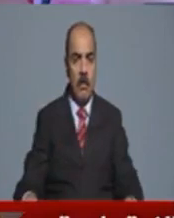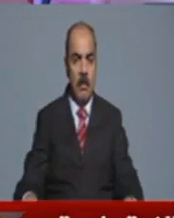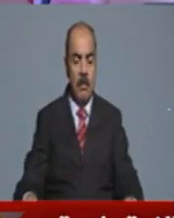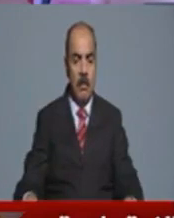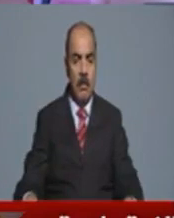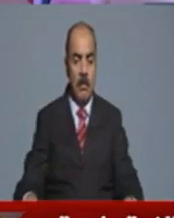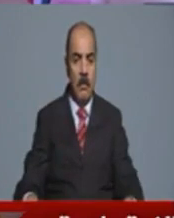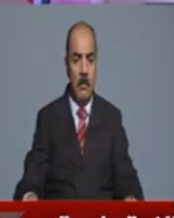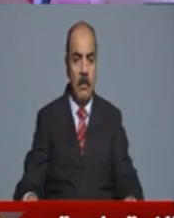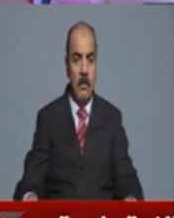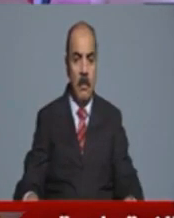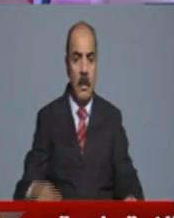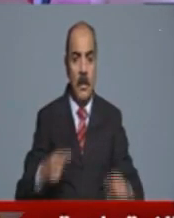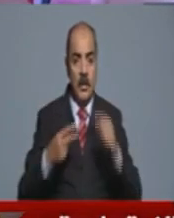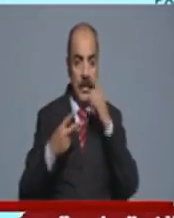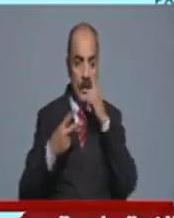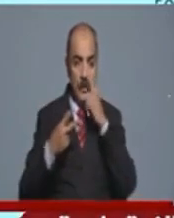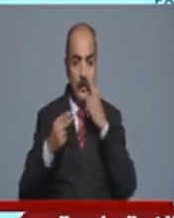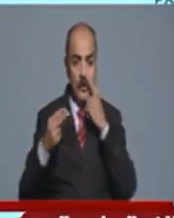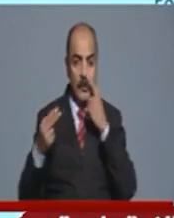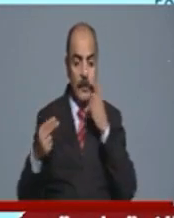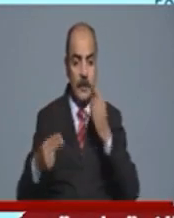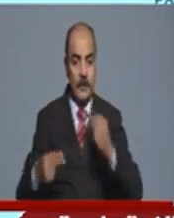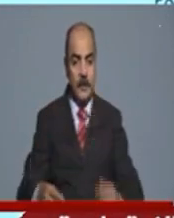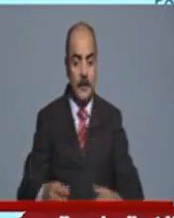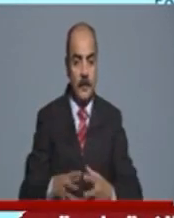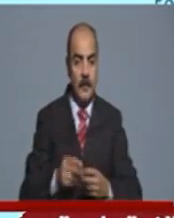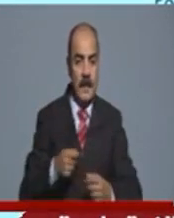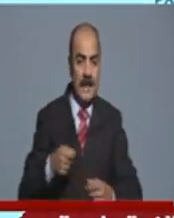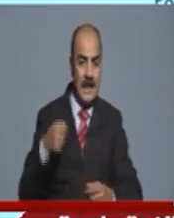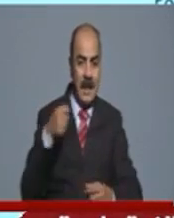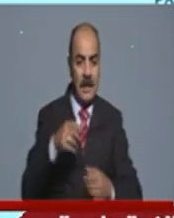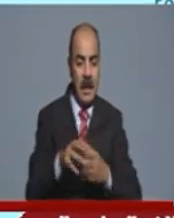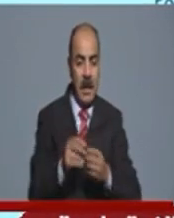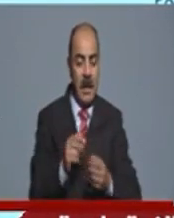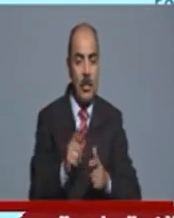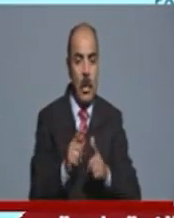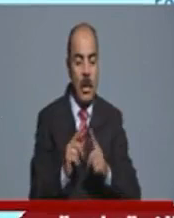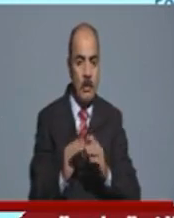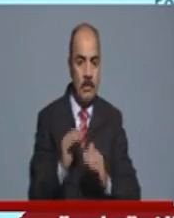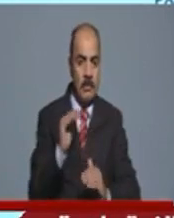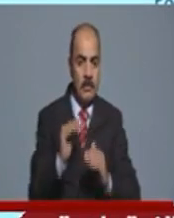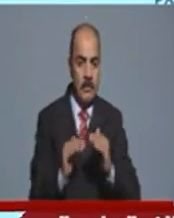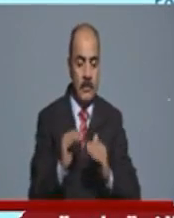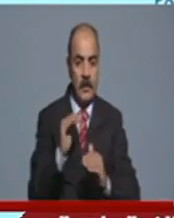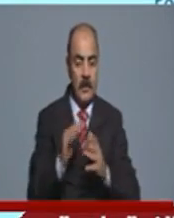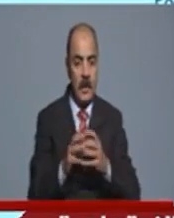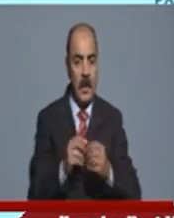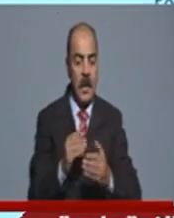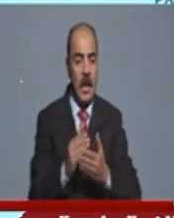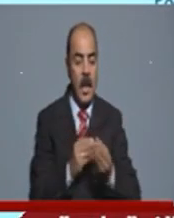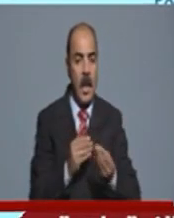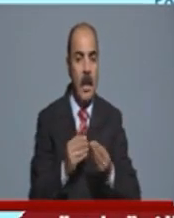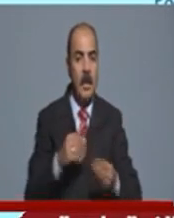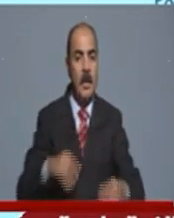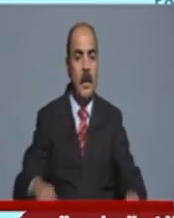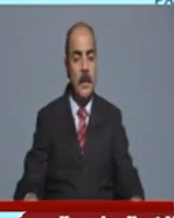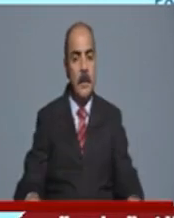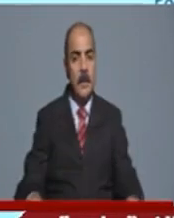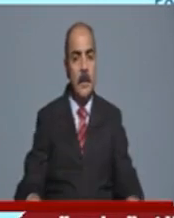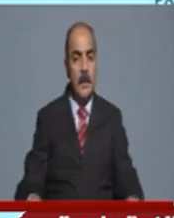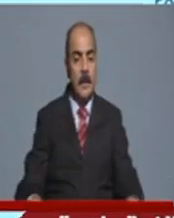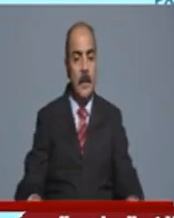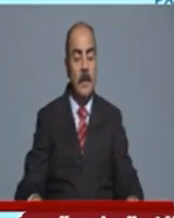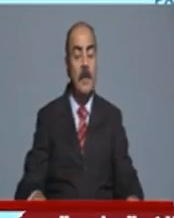سنه 2020، 48 دولار. يمكن زادوا دلوقتي شويه قيمه الدولار، طبعا لما ارتفعت هتاثر على القيمه بالجنيه. طيب هو